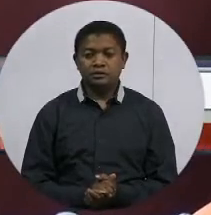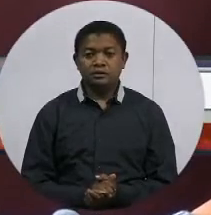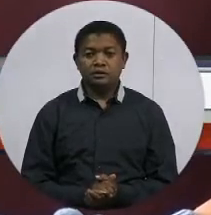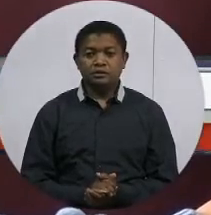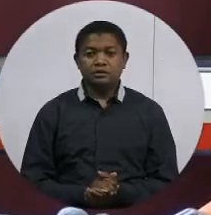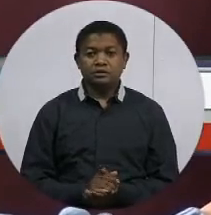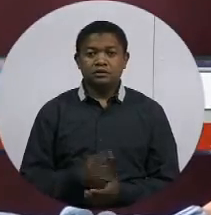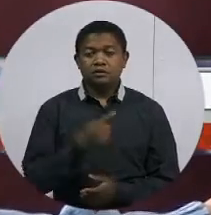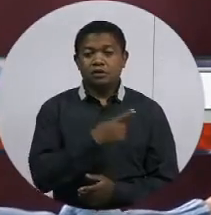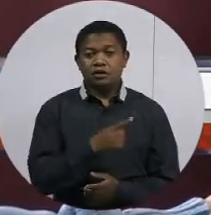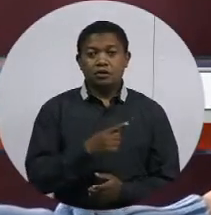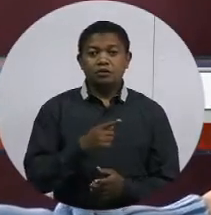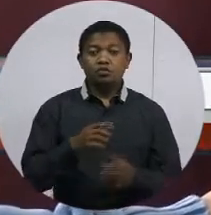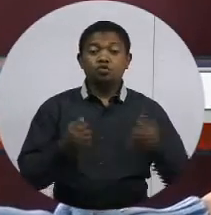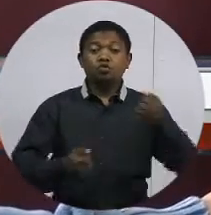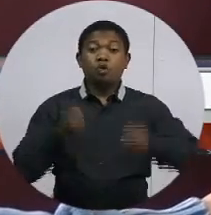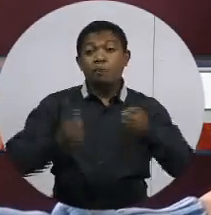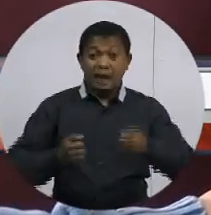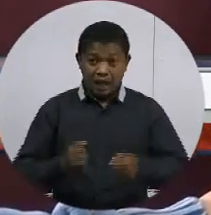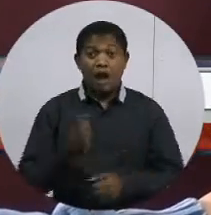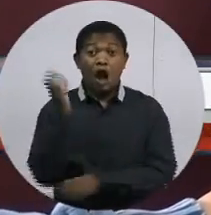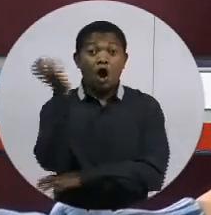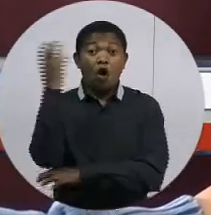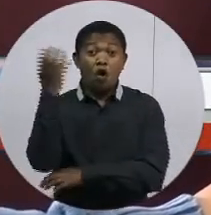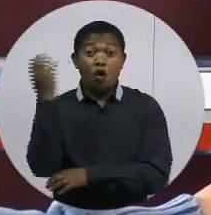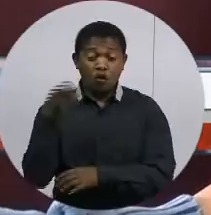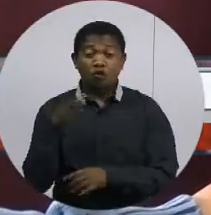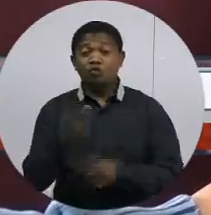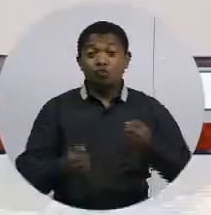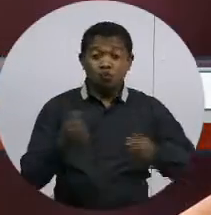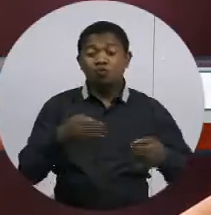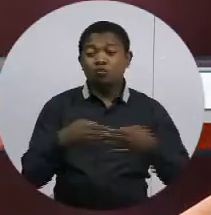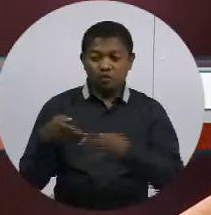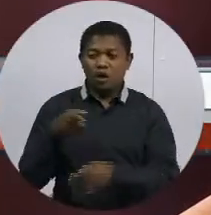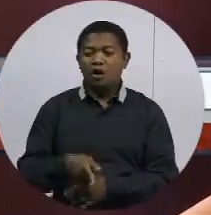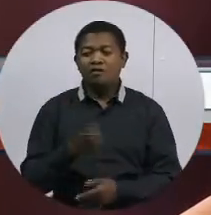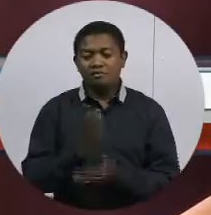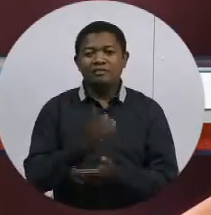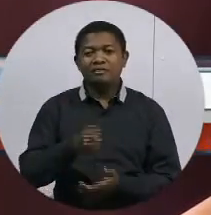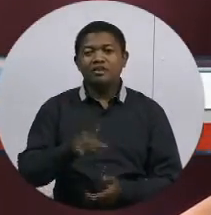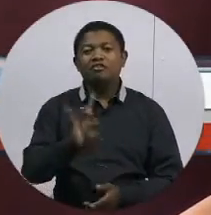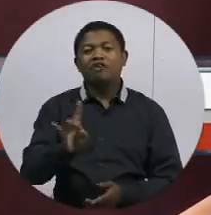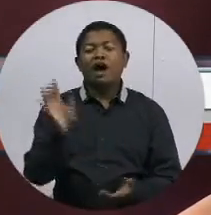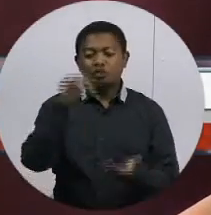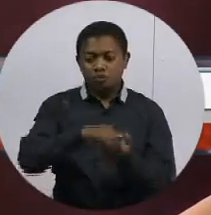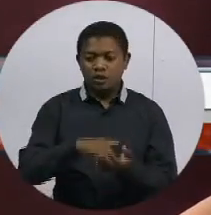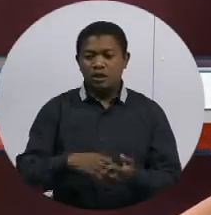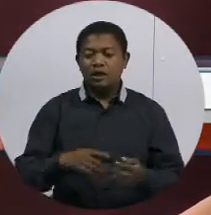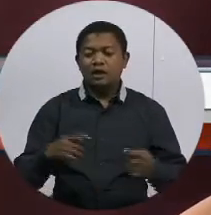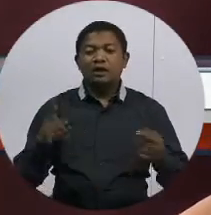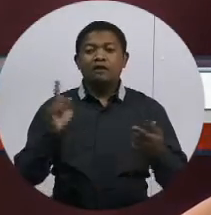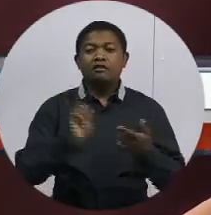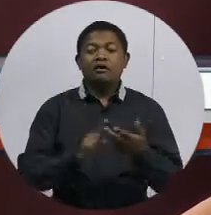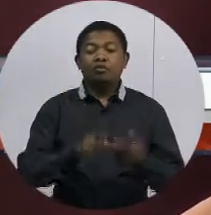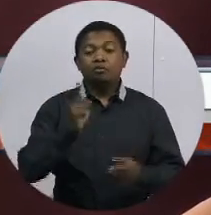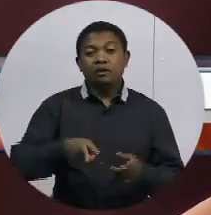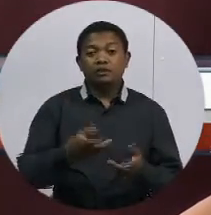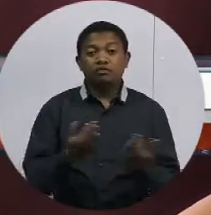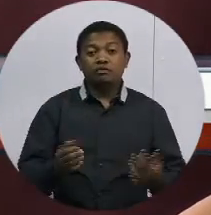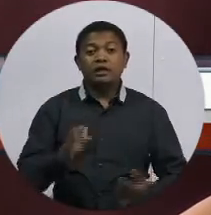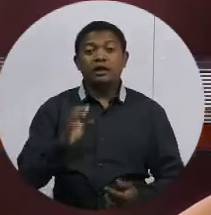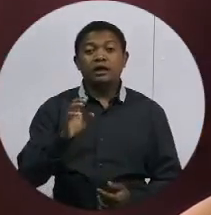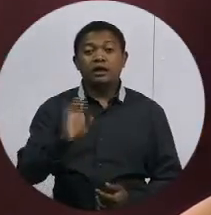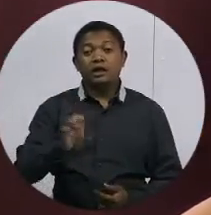fa mbola misy anakivalo tokony mbola mitonga fa aoriana kely. E ny epi na ny ohatra hoe masika zao